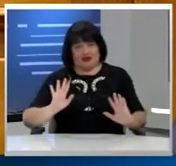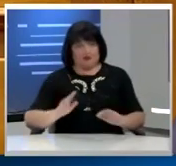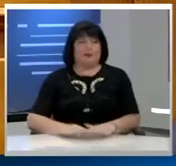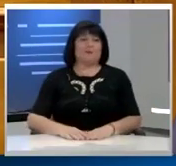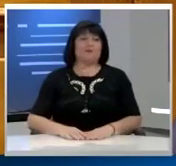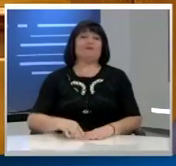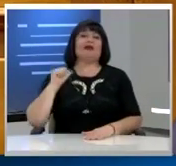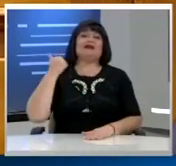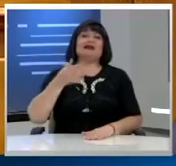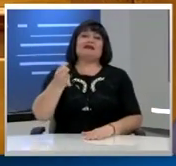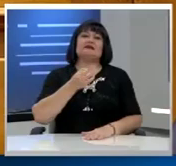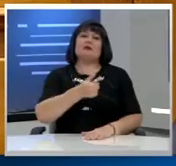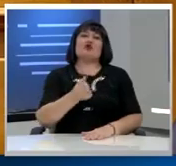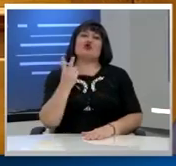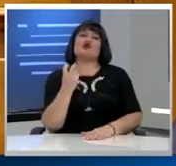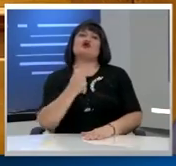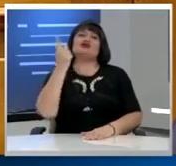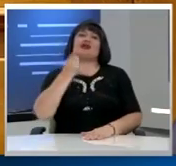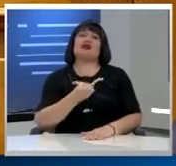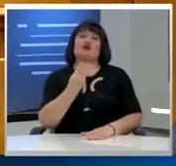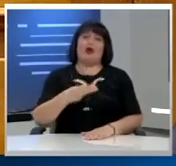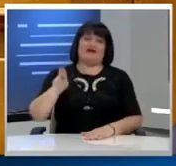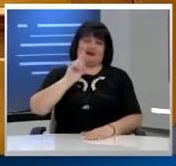Μίλησε χθες για αύξηση μόνο κατά 20.